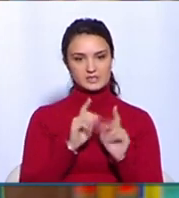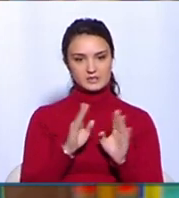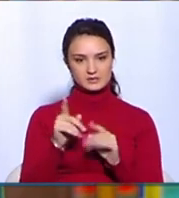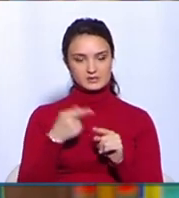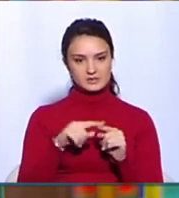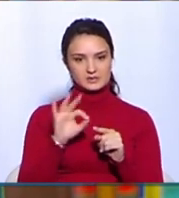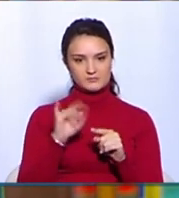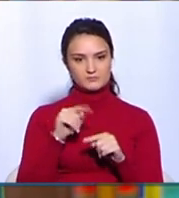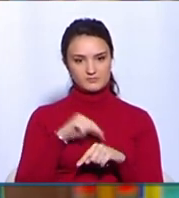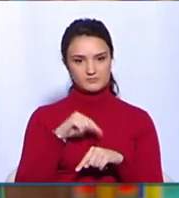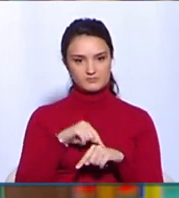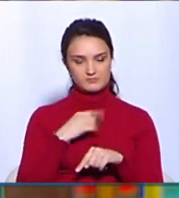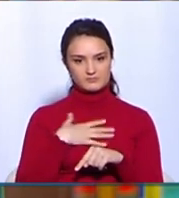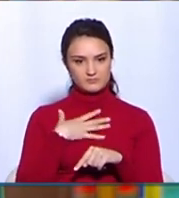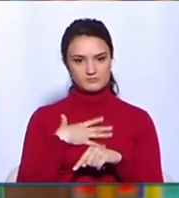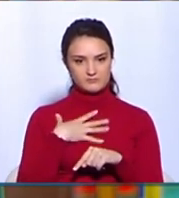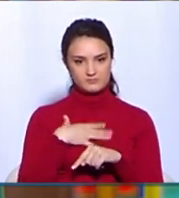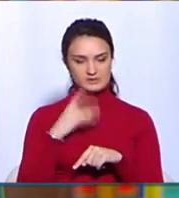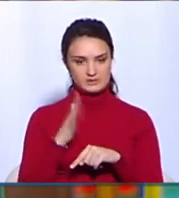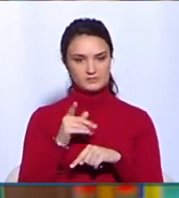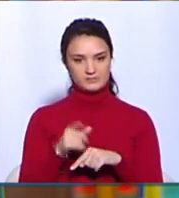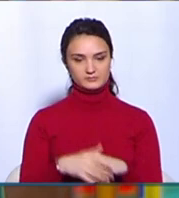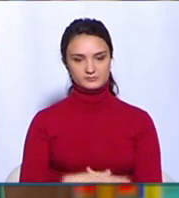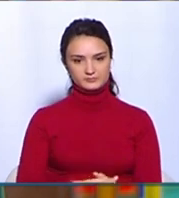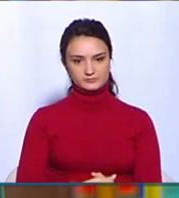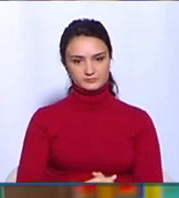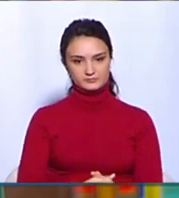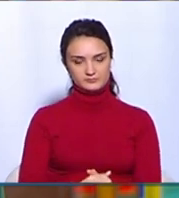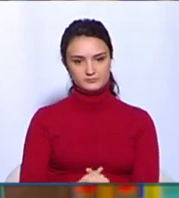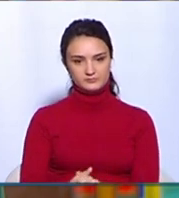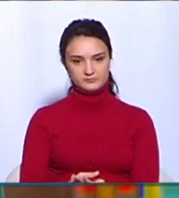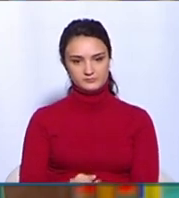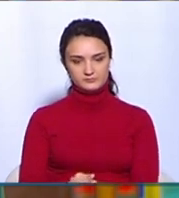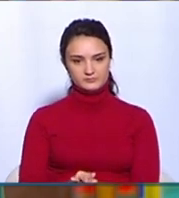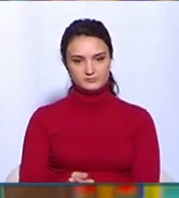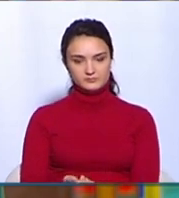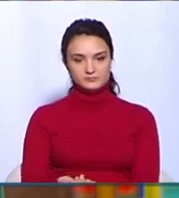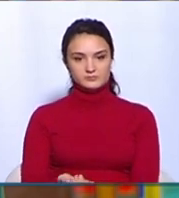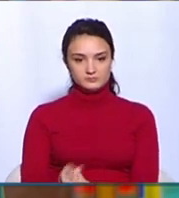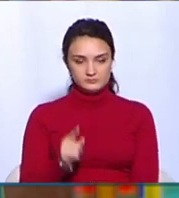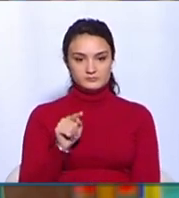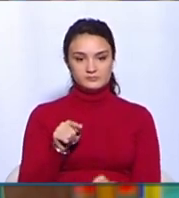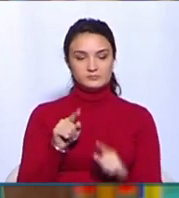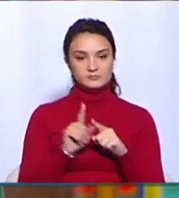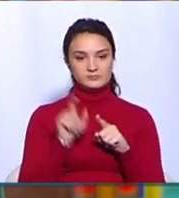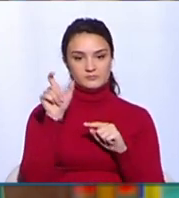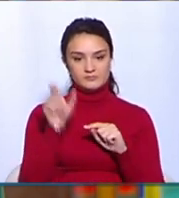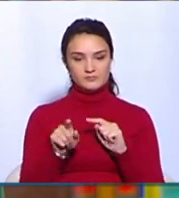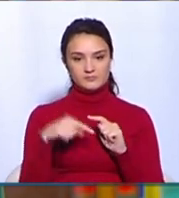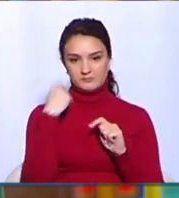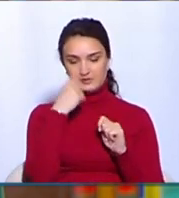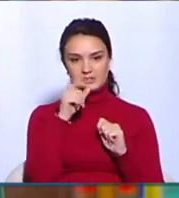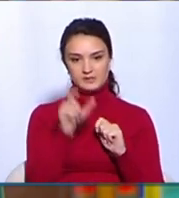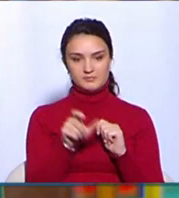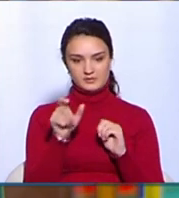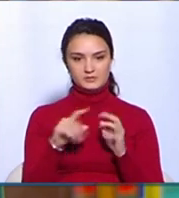გამო განცდა უარყოფით განცდა ექნება. აი მინდა გითხრათ, რომ პიროვნული აშლობის მქონე პირებს,